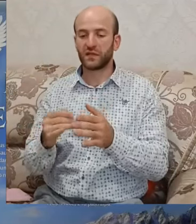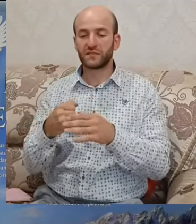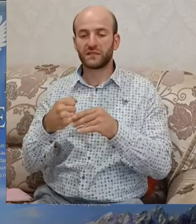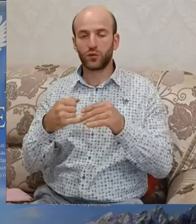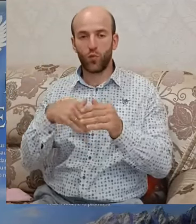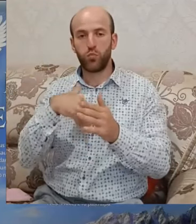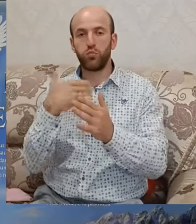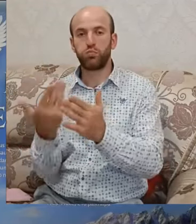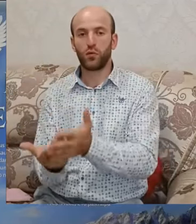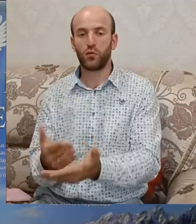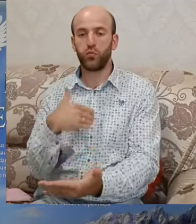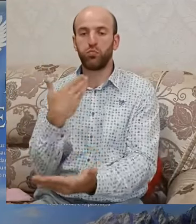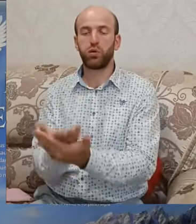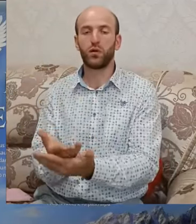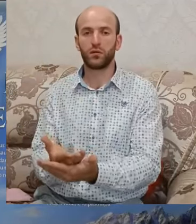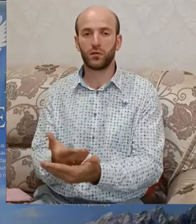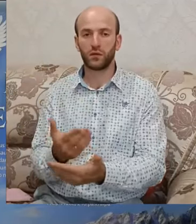asmeniškai iš mūsų.